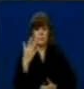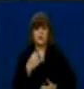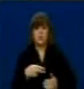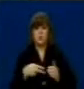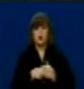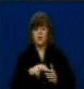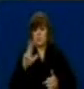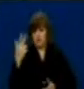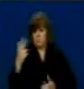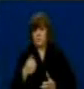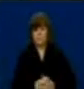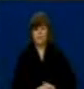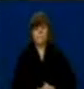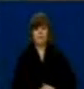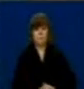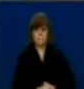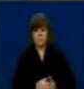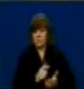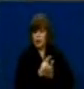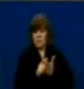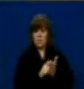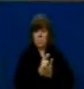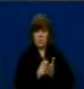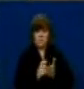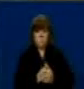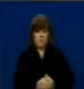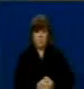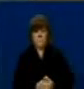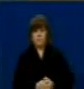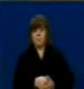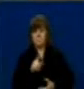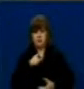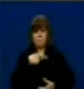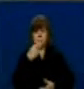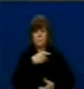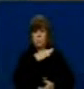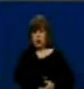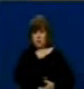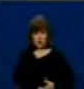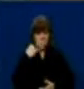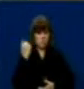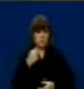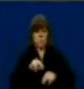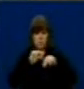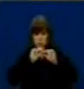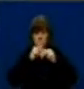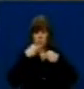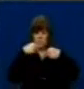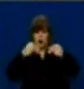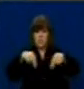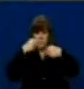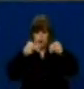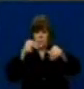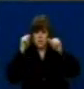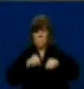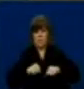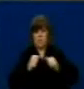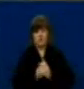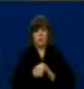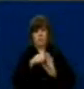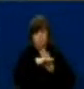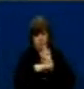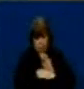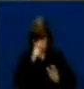2013. Ndërkohë, shprehja më e përdorur në deklarimet verbale dhe ligjërimin publik të kësaj qeverie është sundimi i